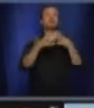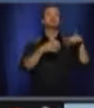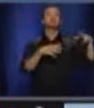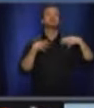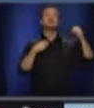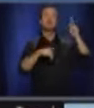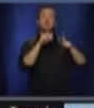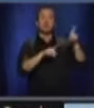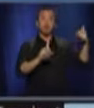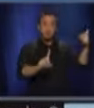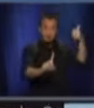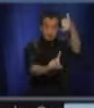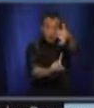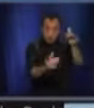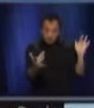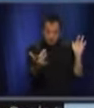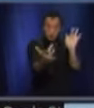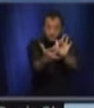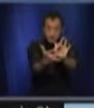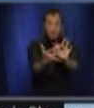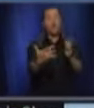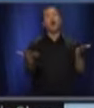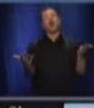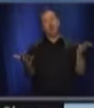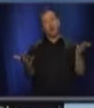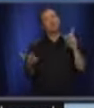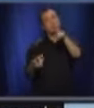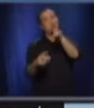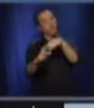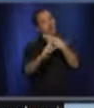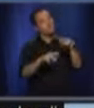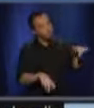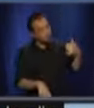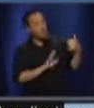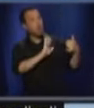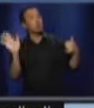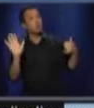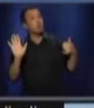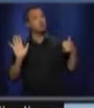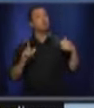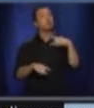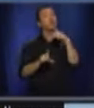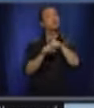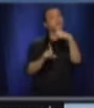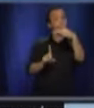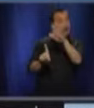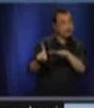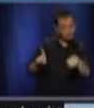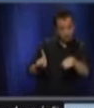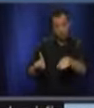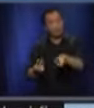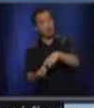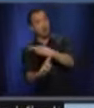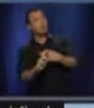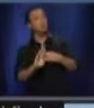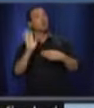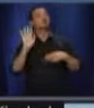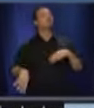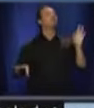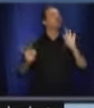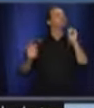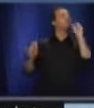je le vois à la maison, moi, mon plus jeune, là, il répond pas au téléphone. Mais là, on n'est pas dans ça, là. On n'est pas, là,